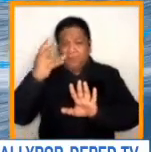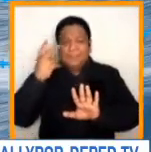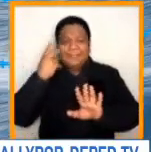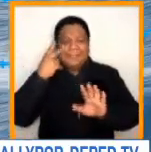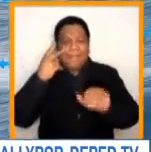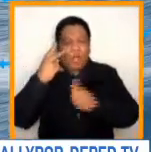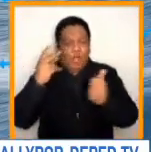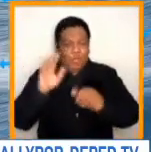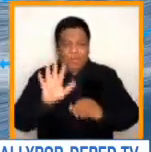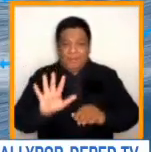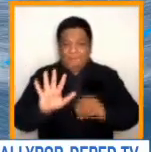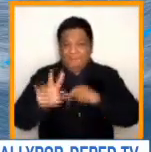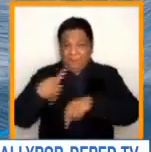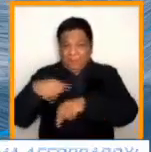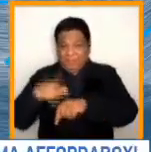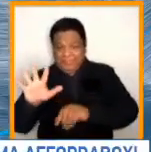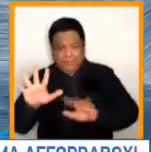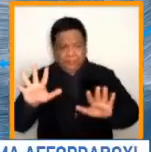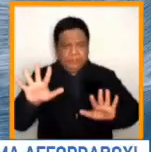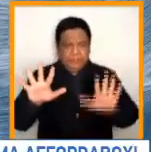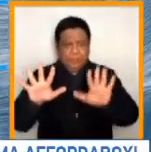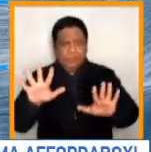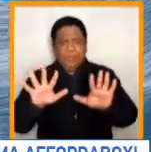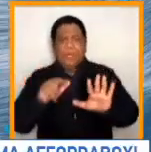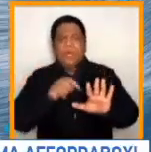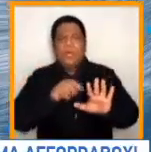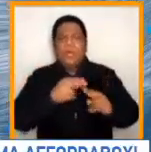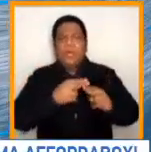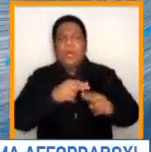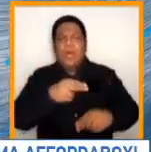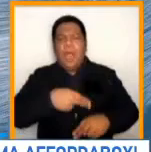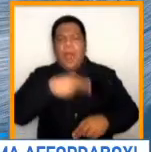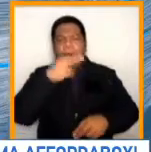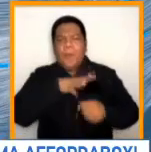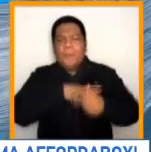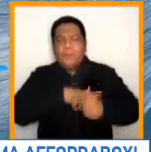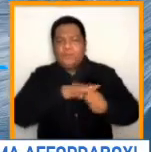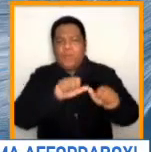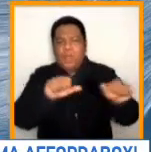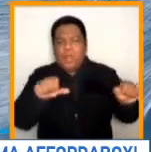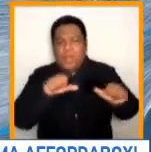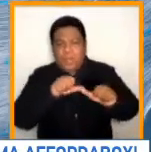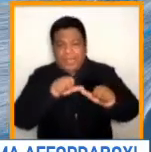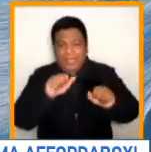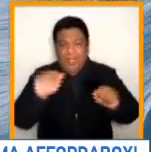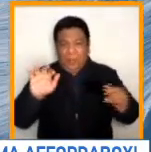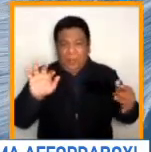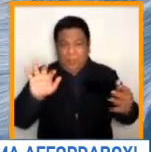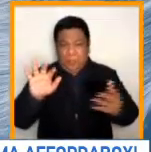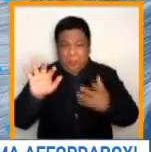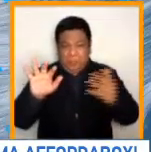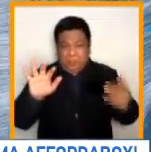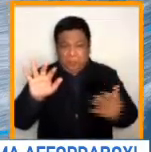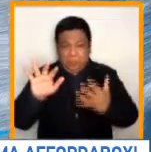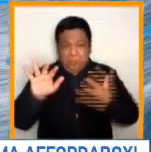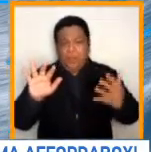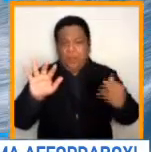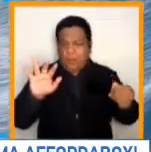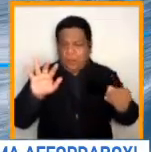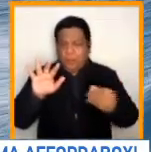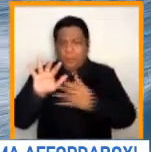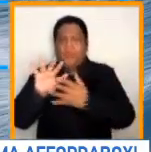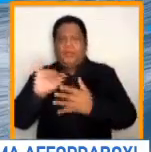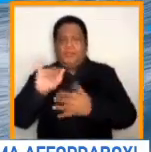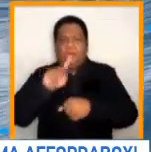Ocean. Isang high pressure area yan. At yung hangin yan, umaabot hanggang dito sa Pilipinas. At makikita mo yung